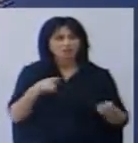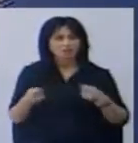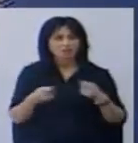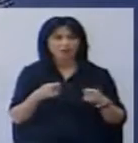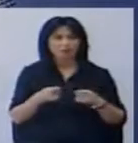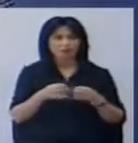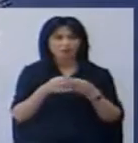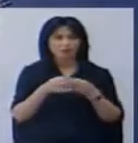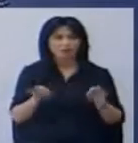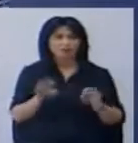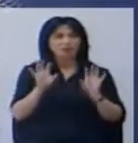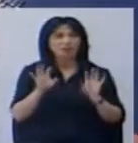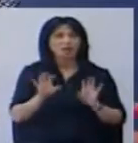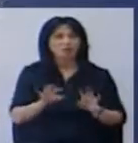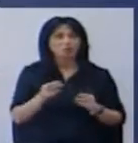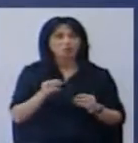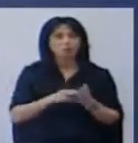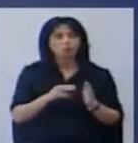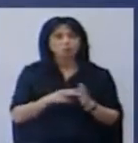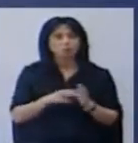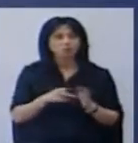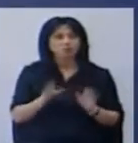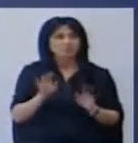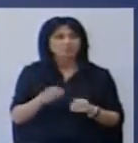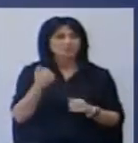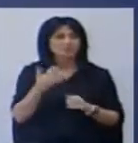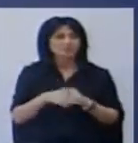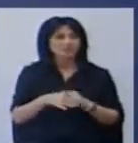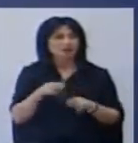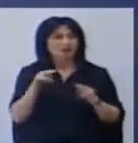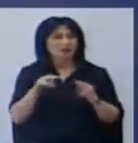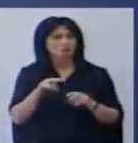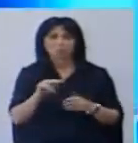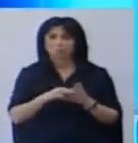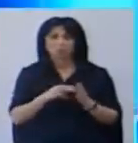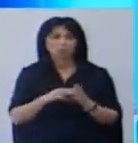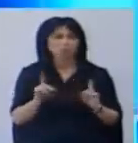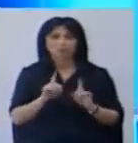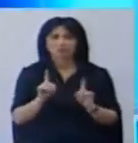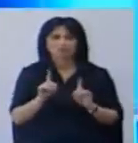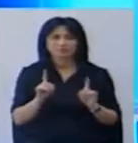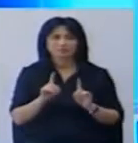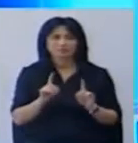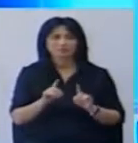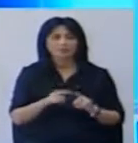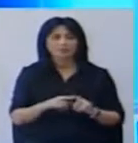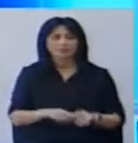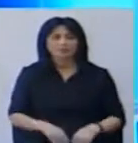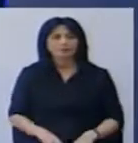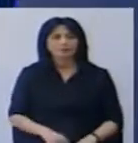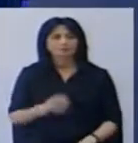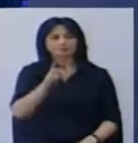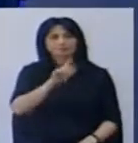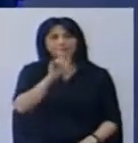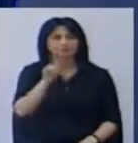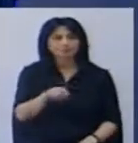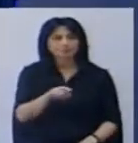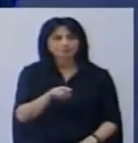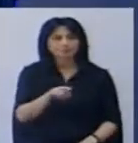თვითმმართველობას ანთავისუფლებს კანონი და ბიუჯეტს განაგებს მაინც ცენტრალური ესა ბიუჯეტი. ეს ნიშნავს, რომ დაბმული ყავს მას თვითმმართველობა. ერთი